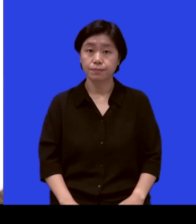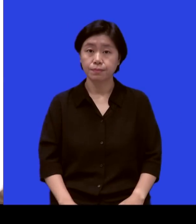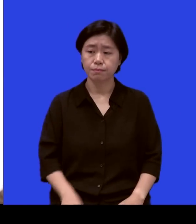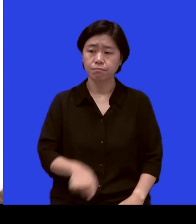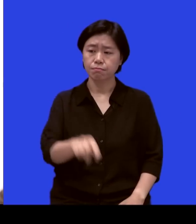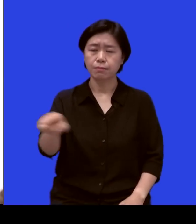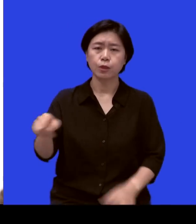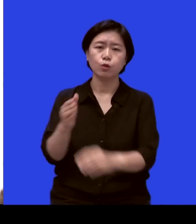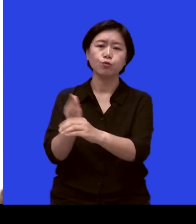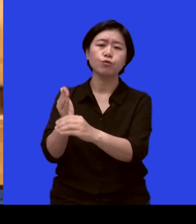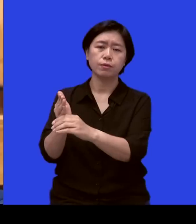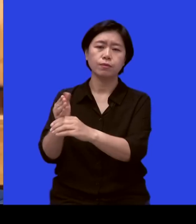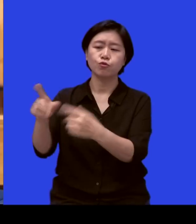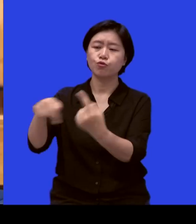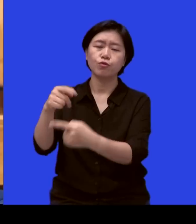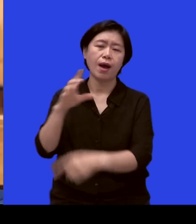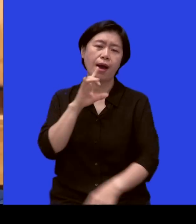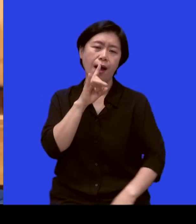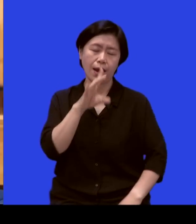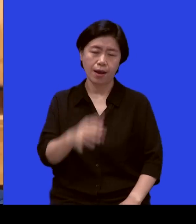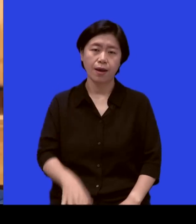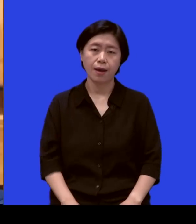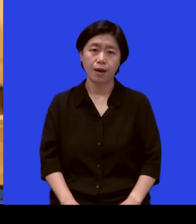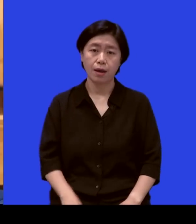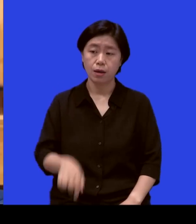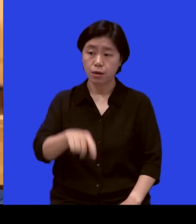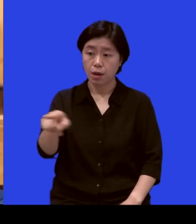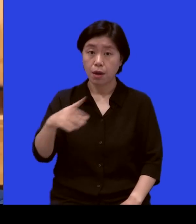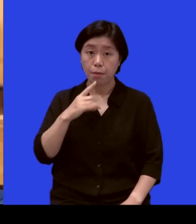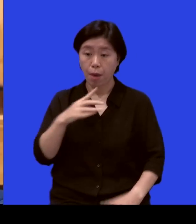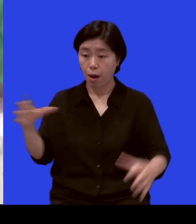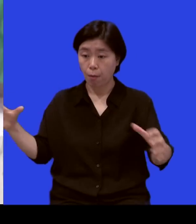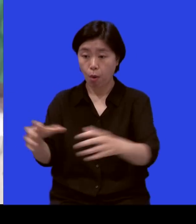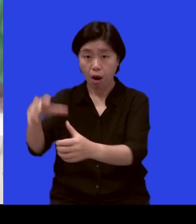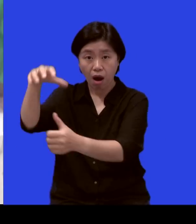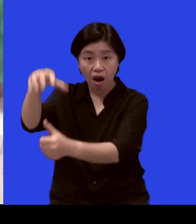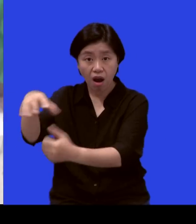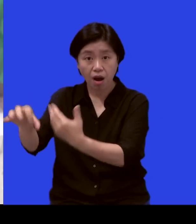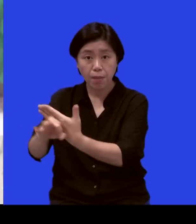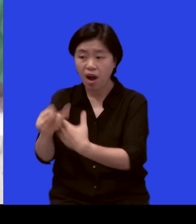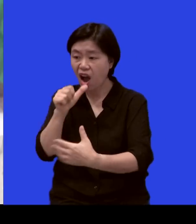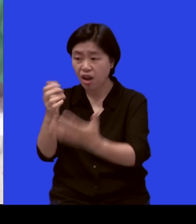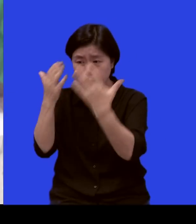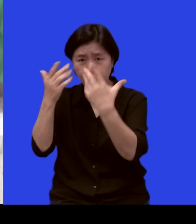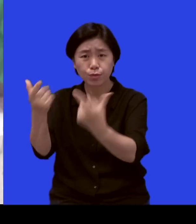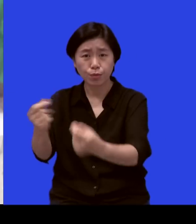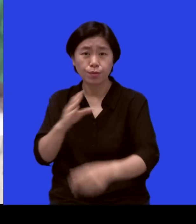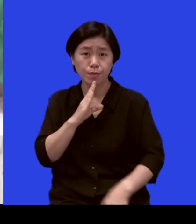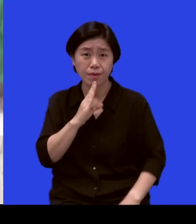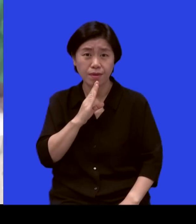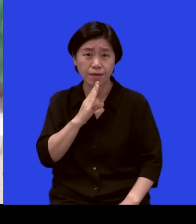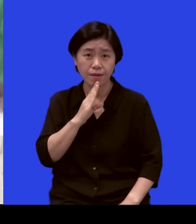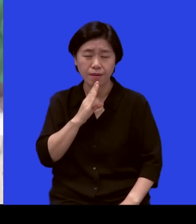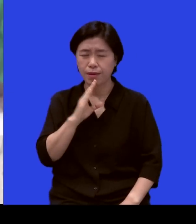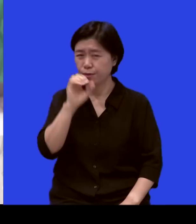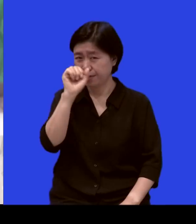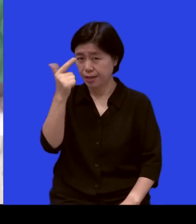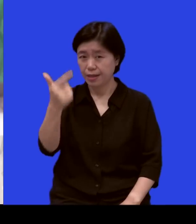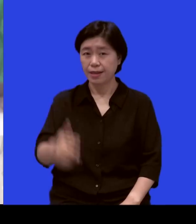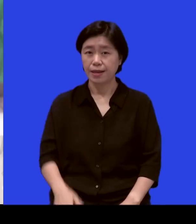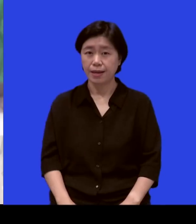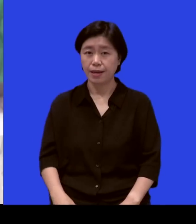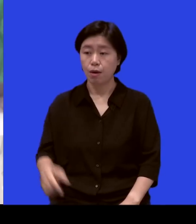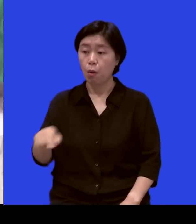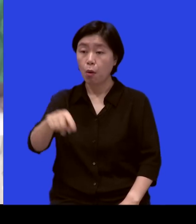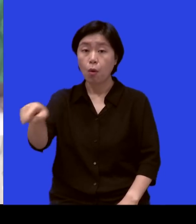이분들이 주축이 되면 안 된다. 이분들만 모아놓으면 이 수용소처럼 되거든요. 격리 수용소가 된다고요. 그리고 이분들이